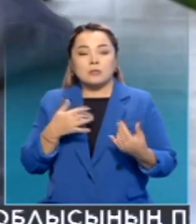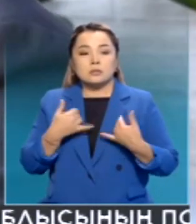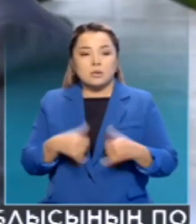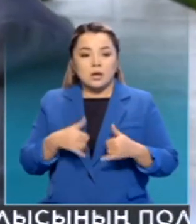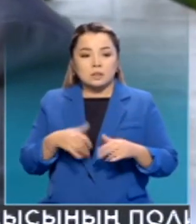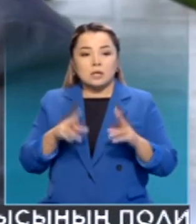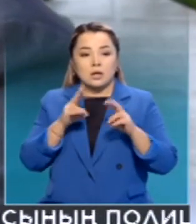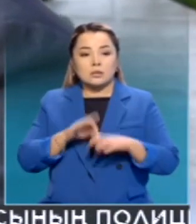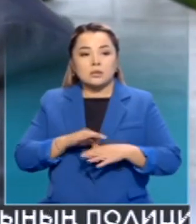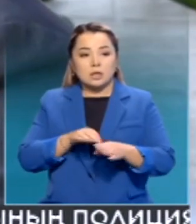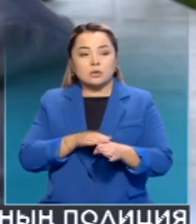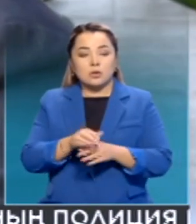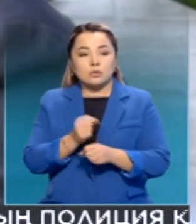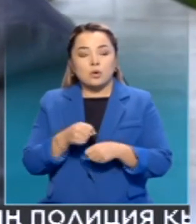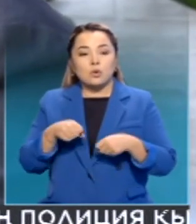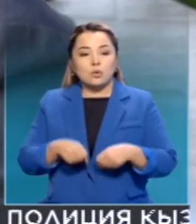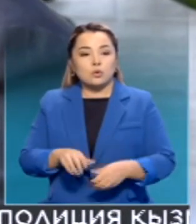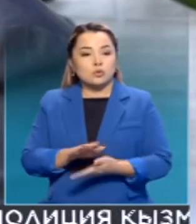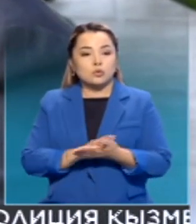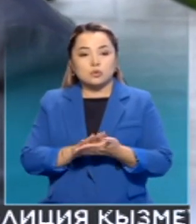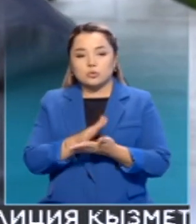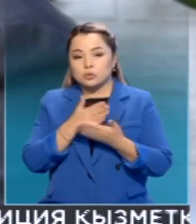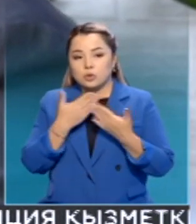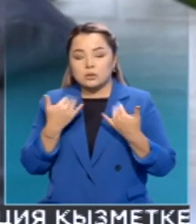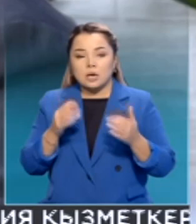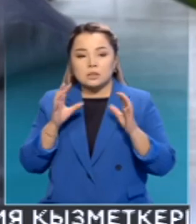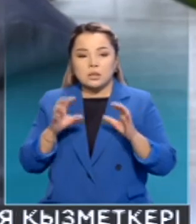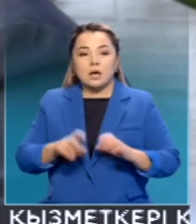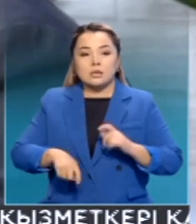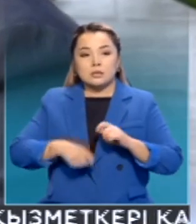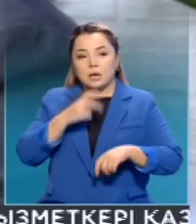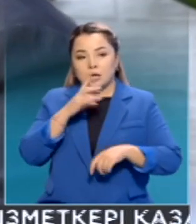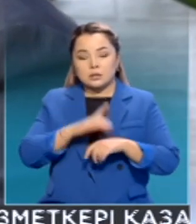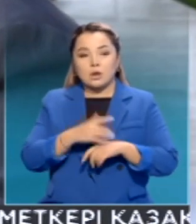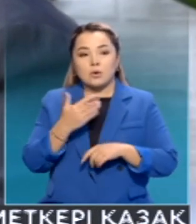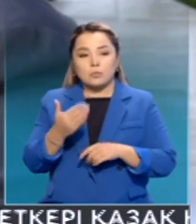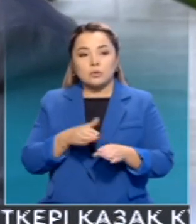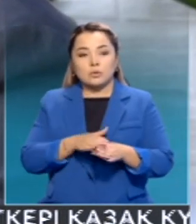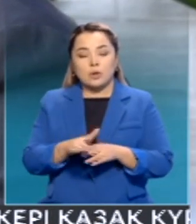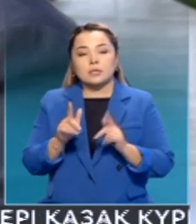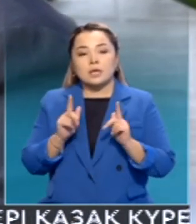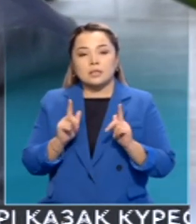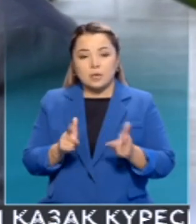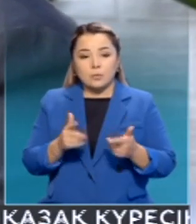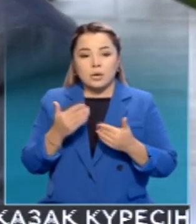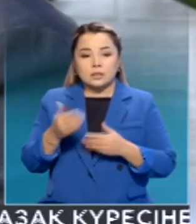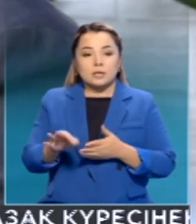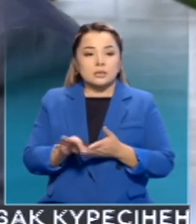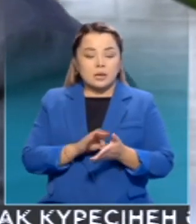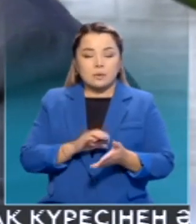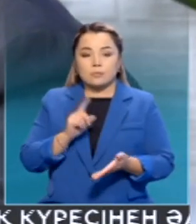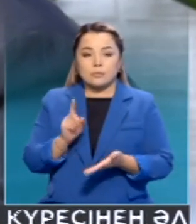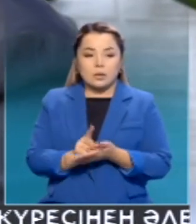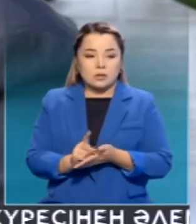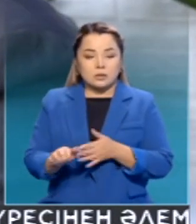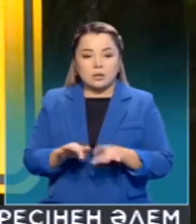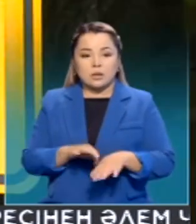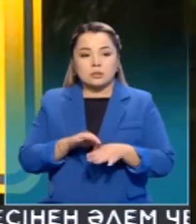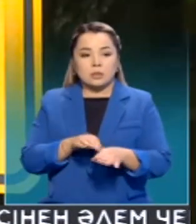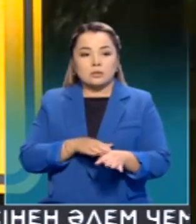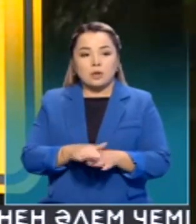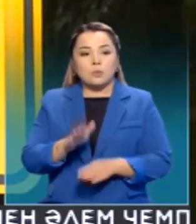дәмханаларды аралап тексеріс жүргізуге құқылары жоқ. Бұл заңсыз әрекет. Сізбен толықтай келісемін. Тез арада тиісті шара